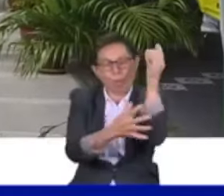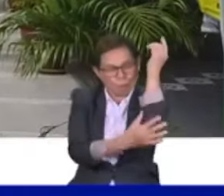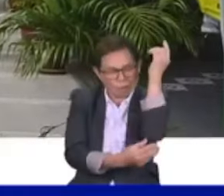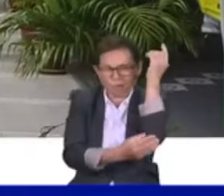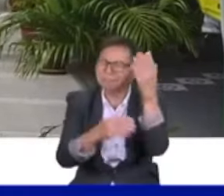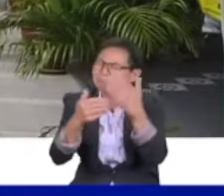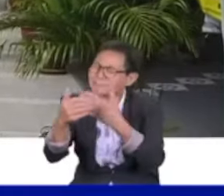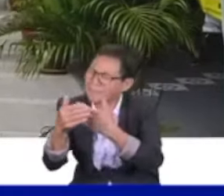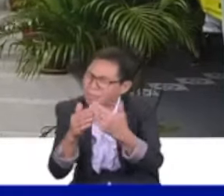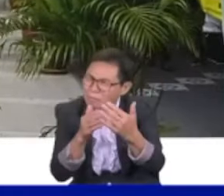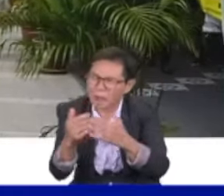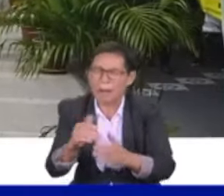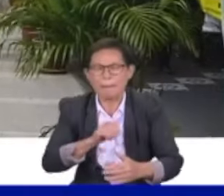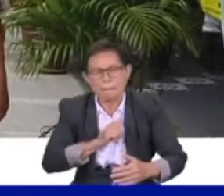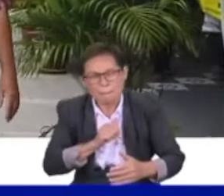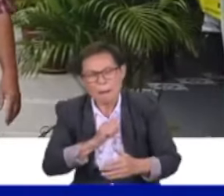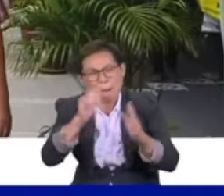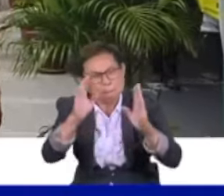agama.